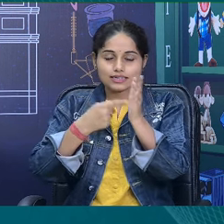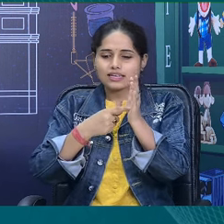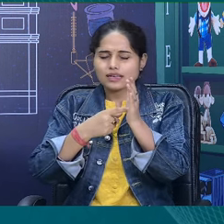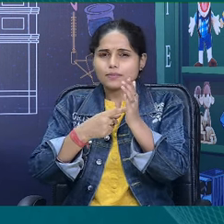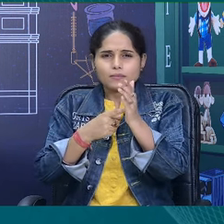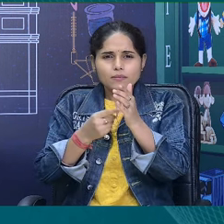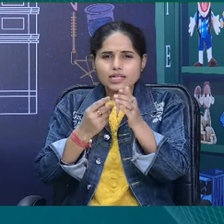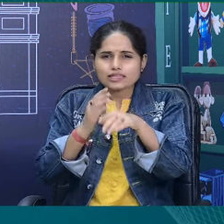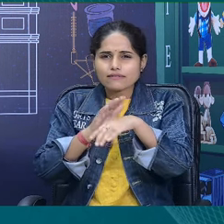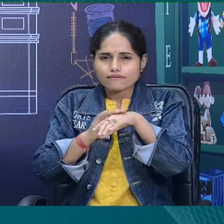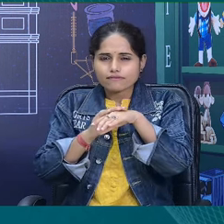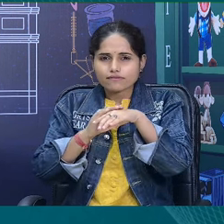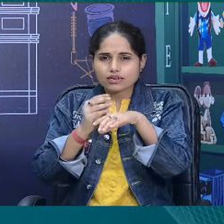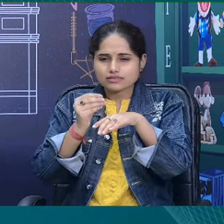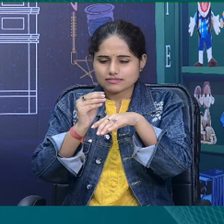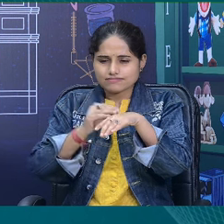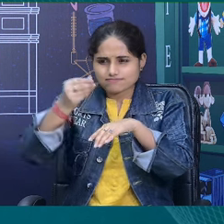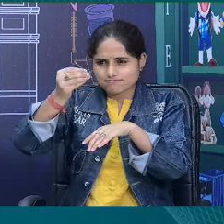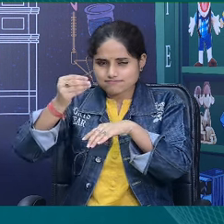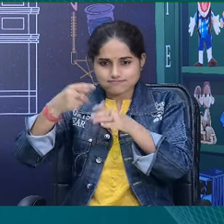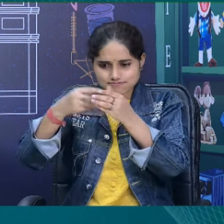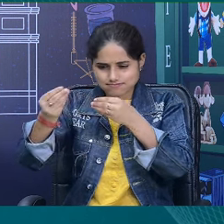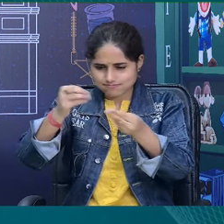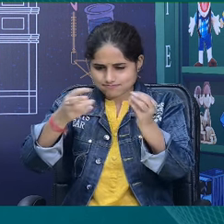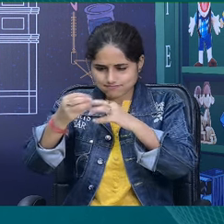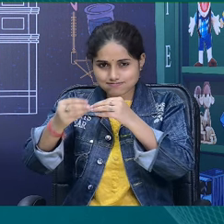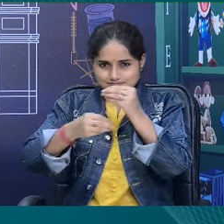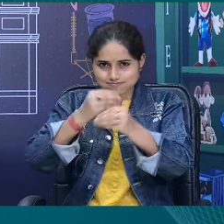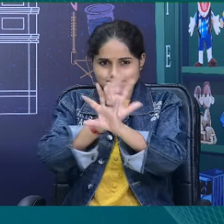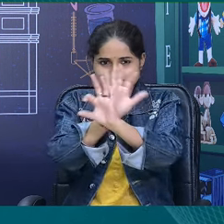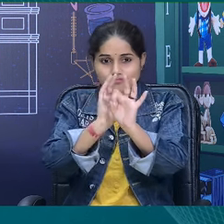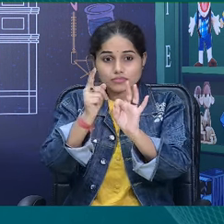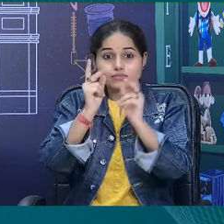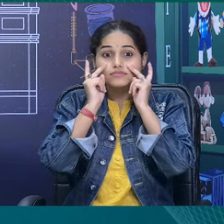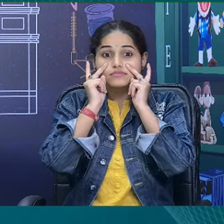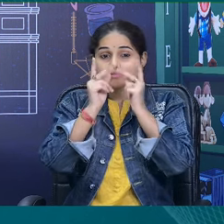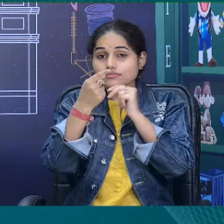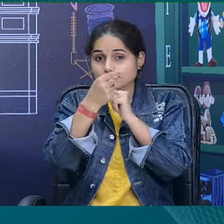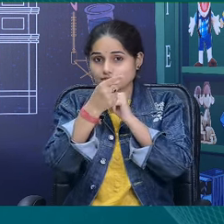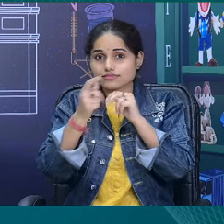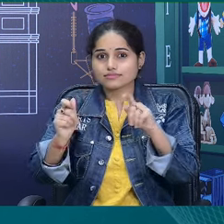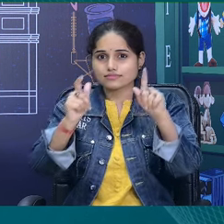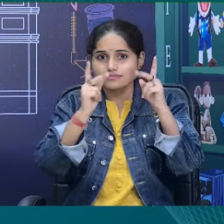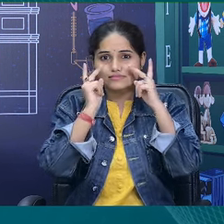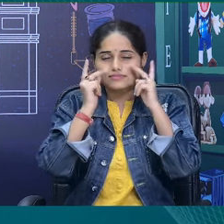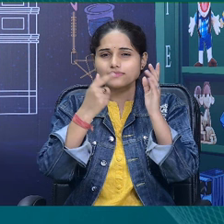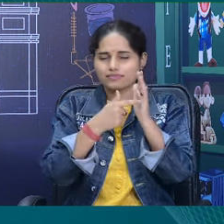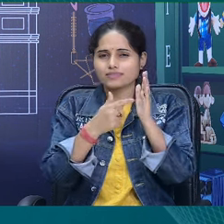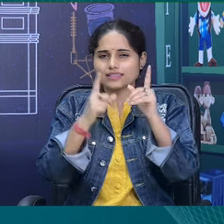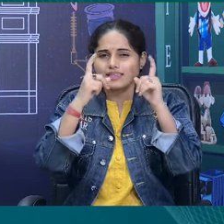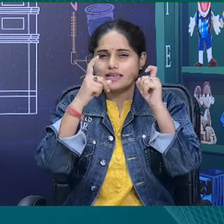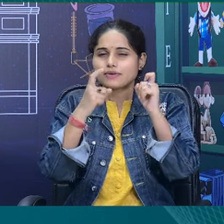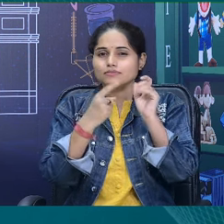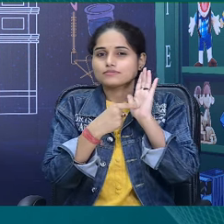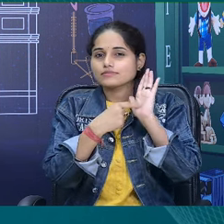उसको मिला कर के उस प्रतिमा को एक बहुत ही बेहतरीन रूप दिया आप यहां देख सकते हैं मैंने वो एक पिक्चर कोशिश करी है दिखाने